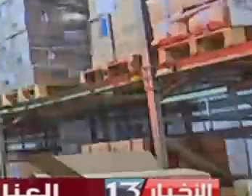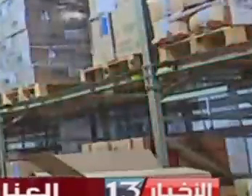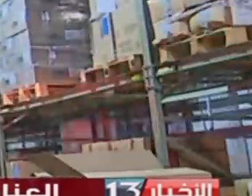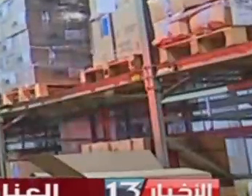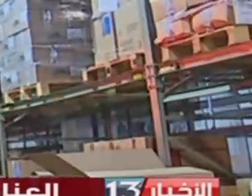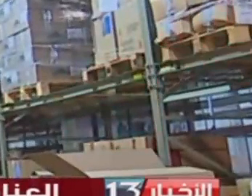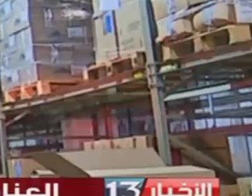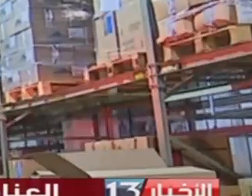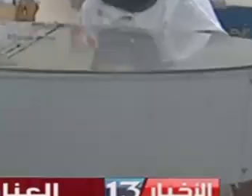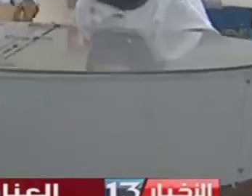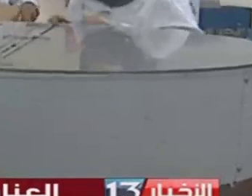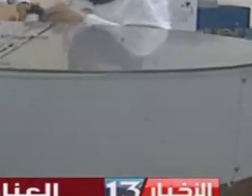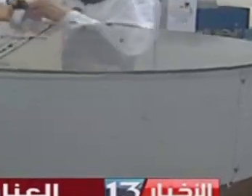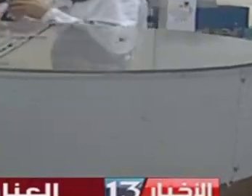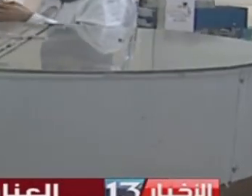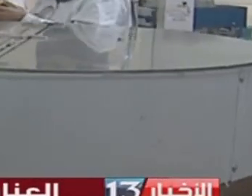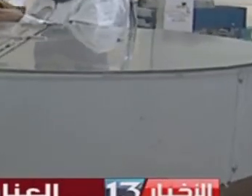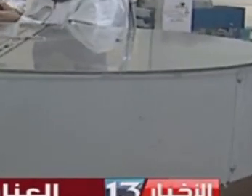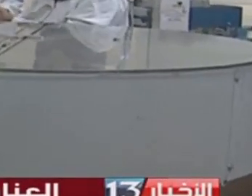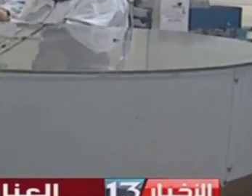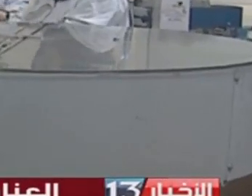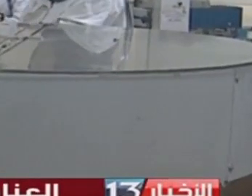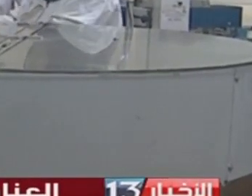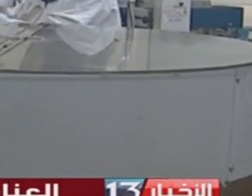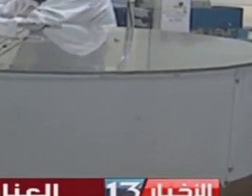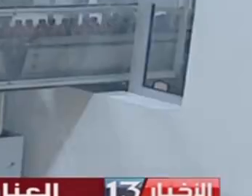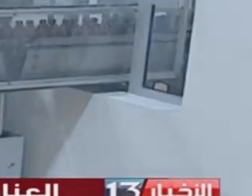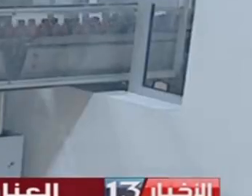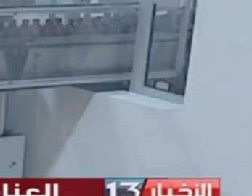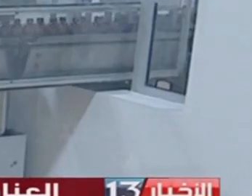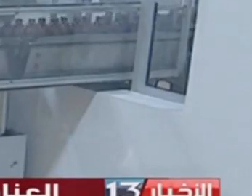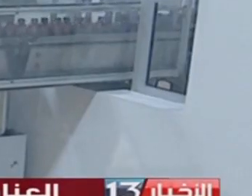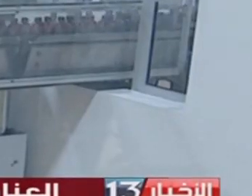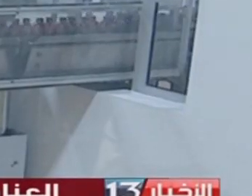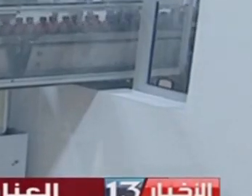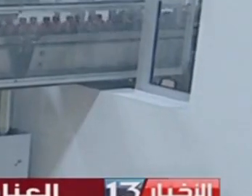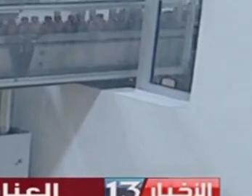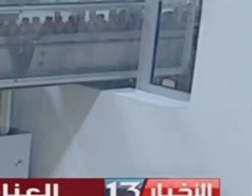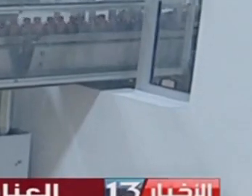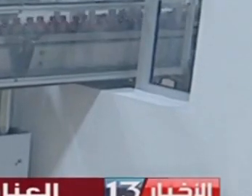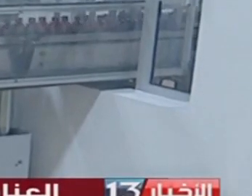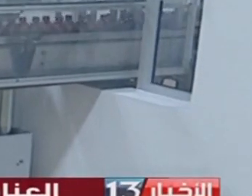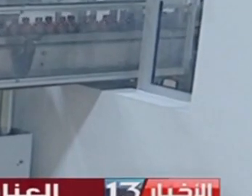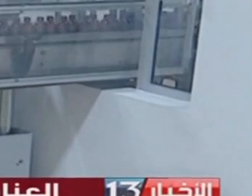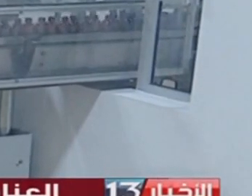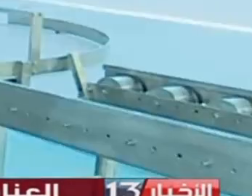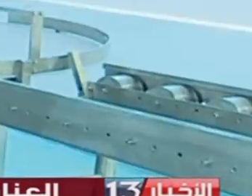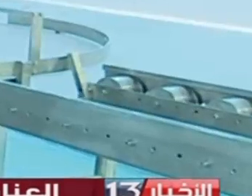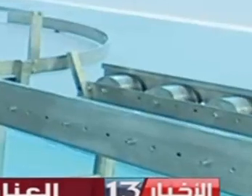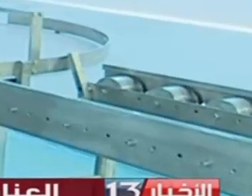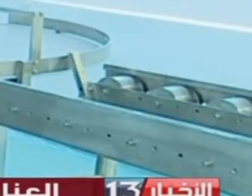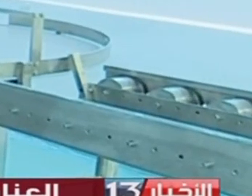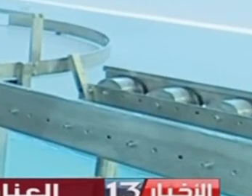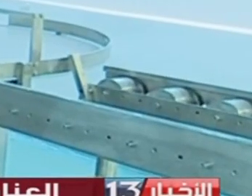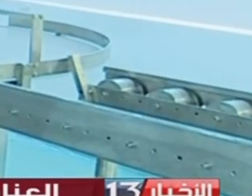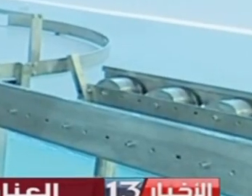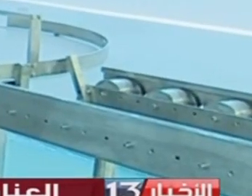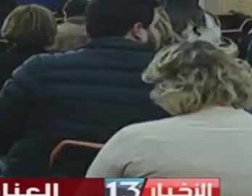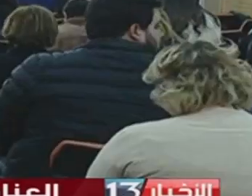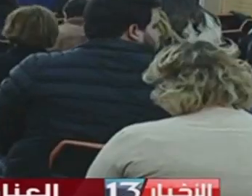في مفعل تجاوز ازمته الخانقه خطه ان الشركه التونسيه للصناعه الصيدليات